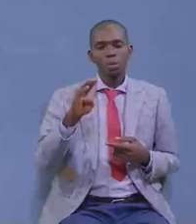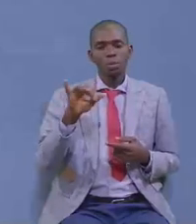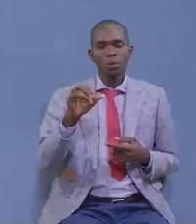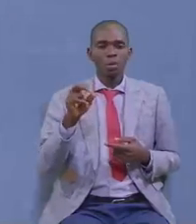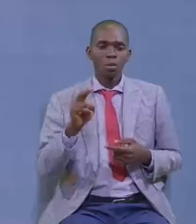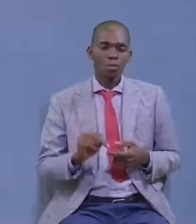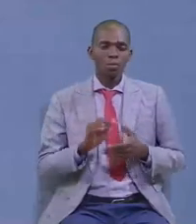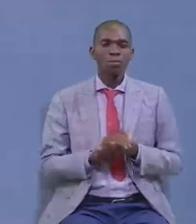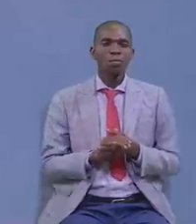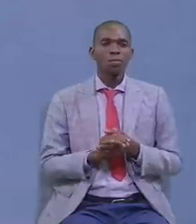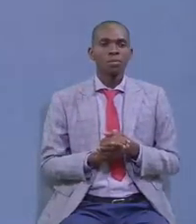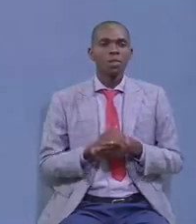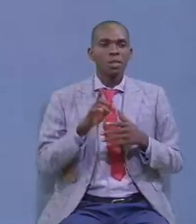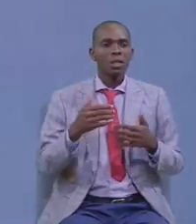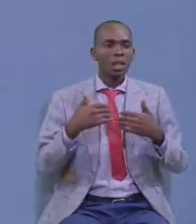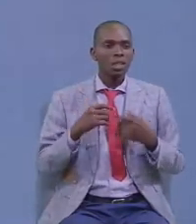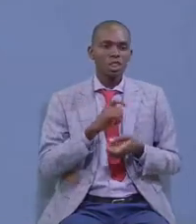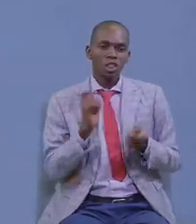Le changement de lieu,